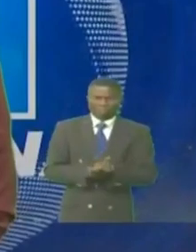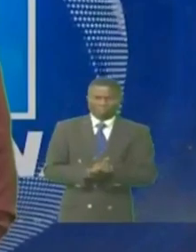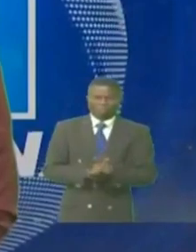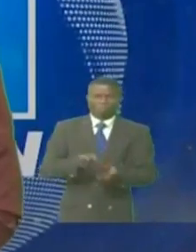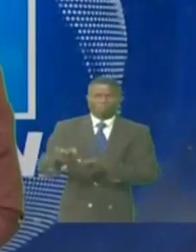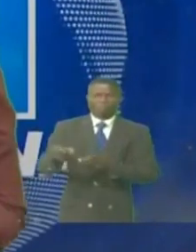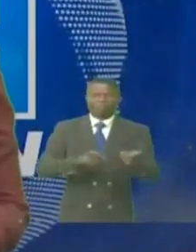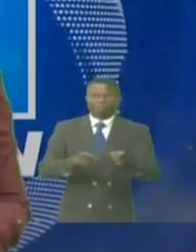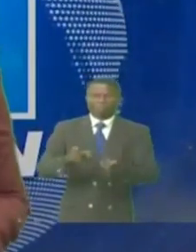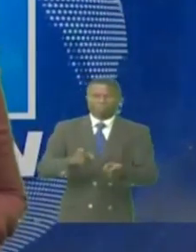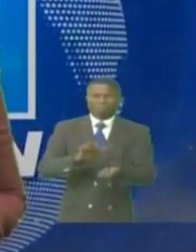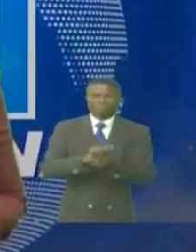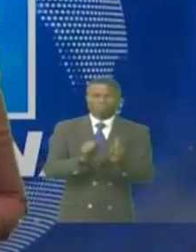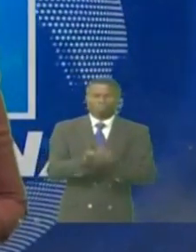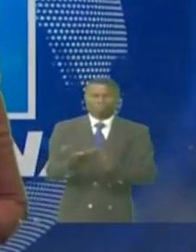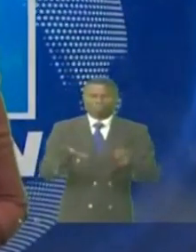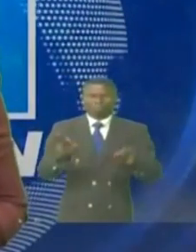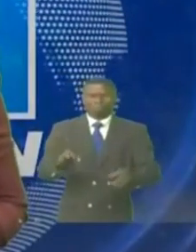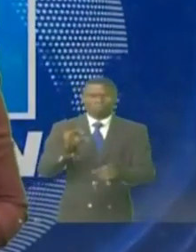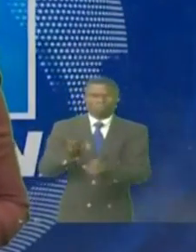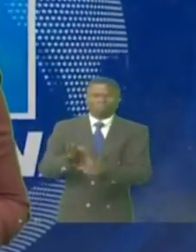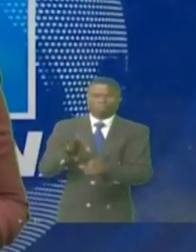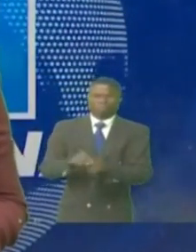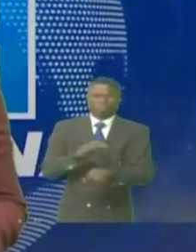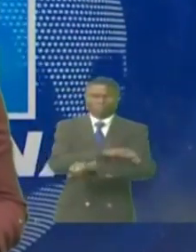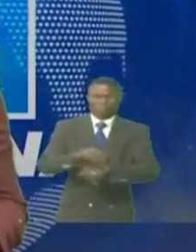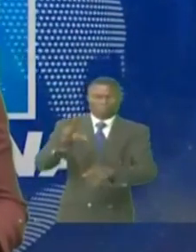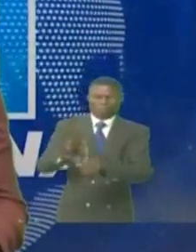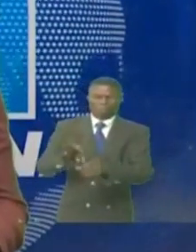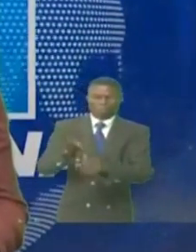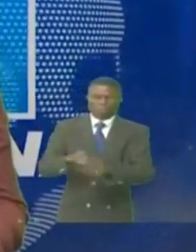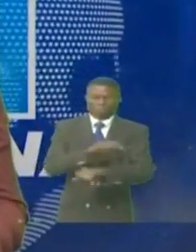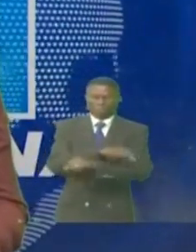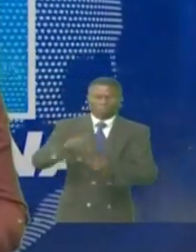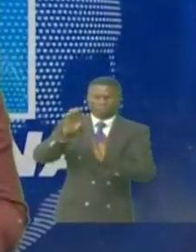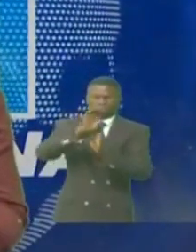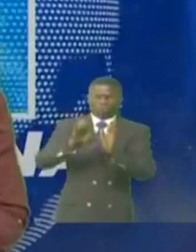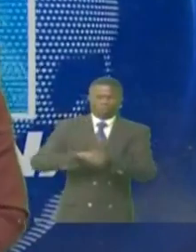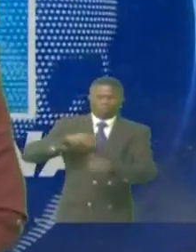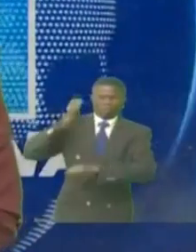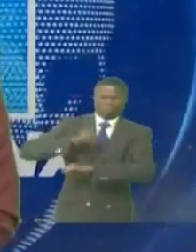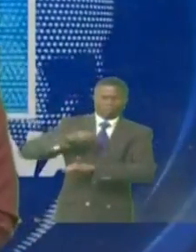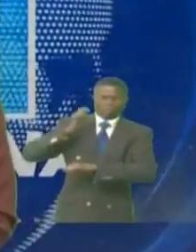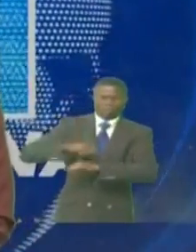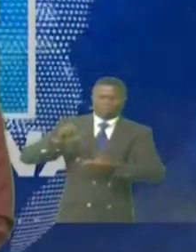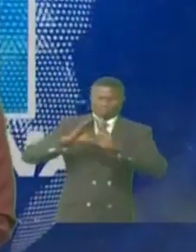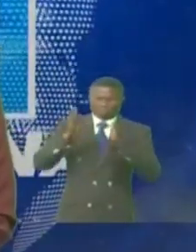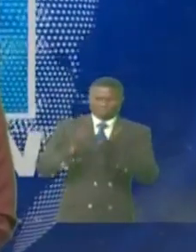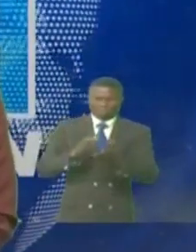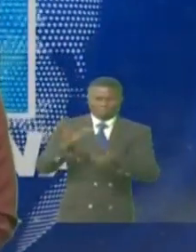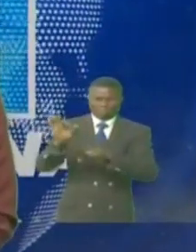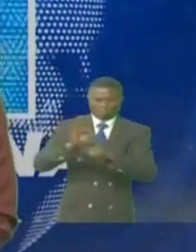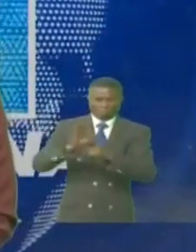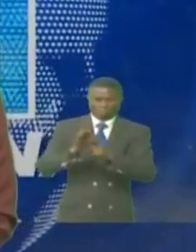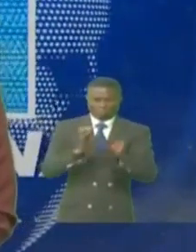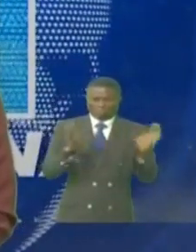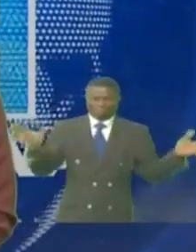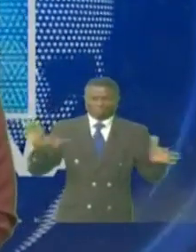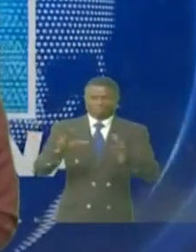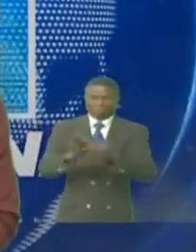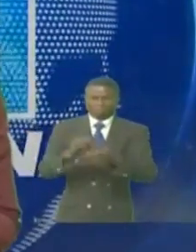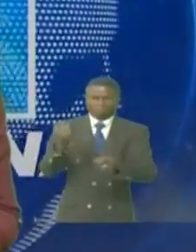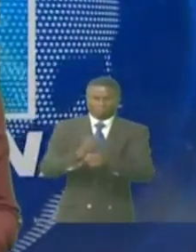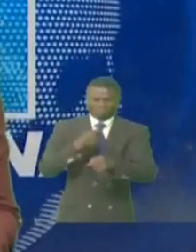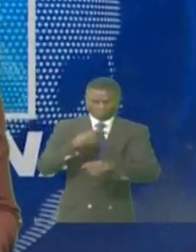Gestion du contentieux électoral, la CENI, les cours d'appel et les tribunaux sont en atelier d'harmonisation.